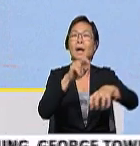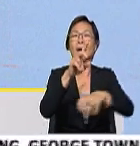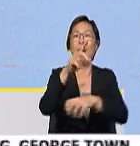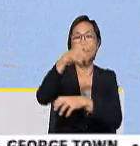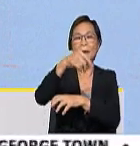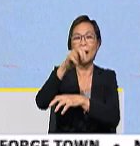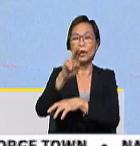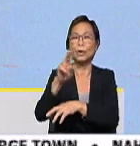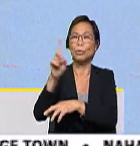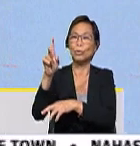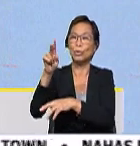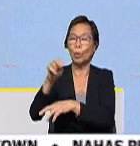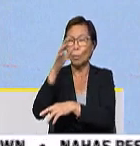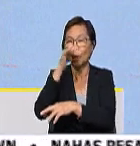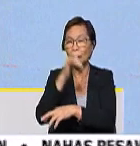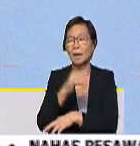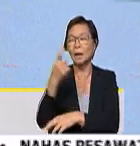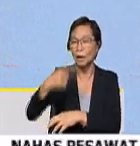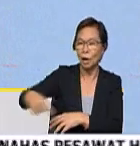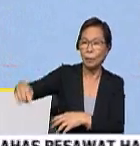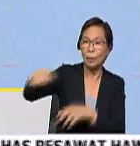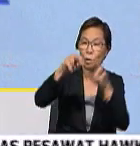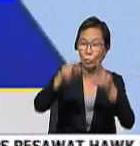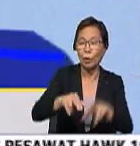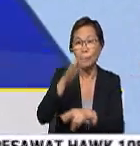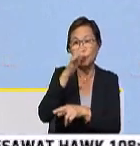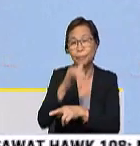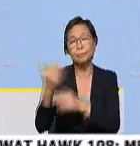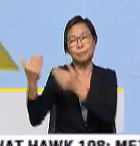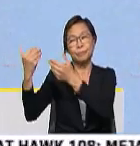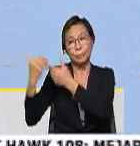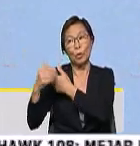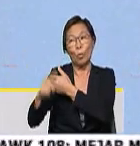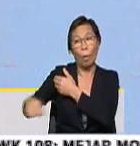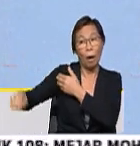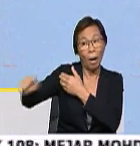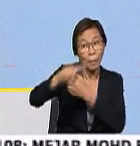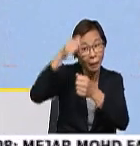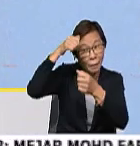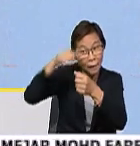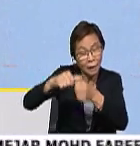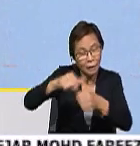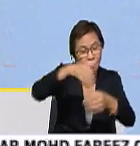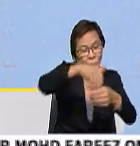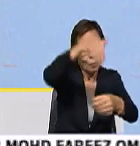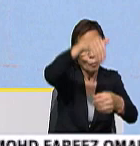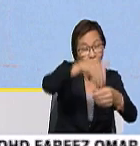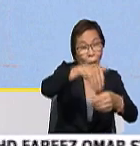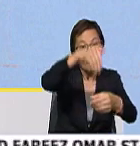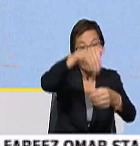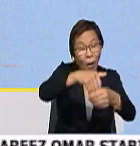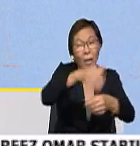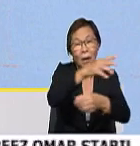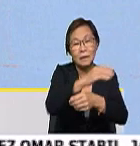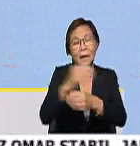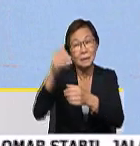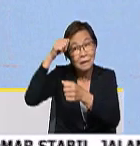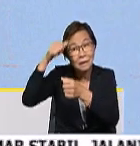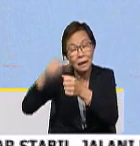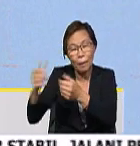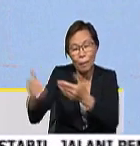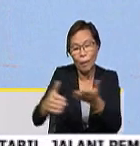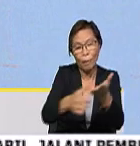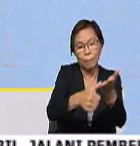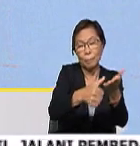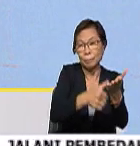anda rakyat Melaka, laksanakan tanggungjawab anda memilih hari ini dan jangan lupa untuk bawa kad pengenalan bersama-sama anda.